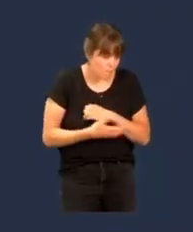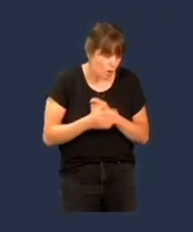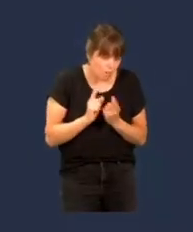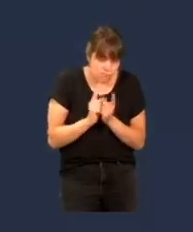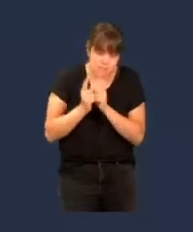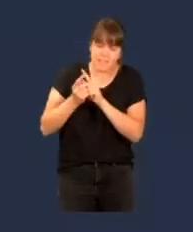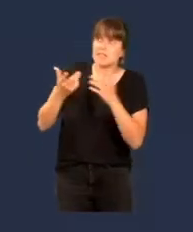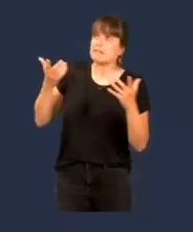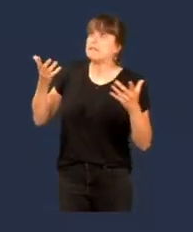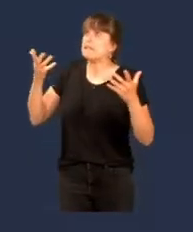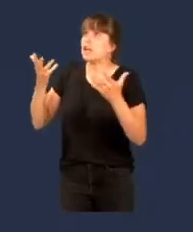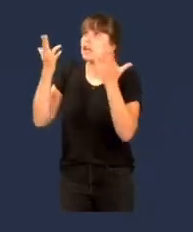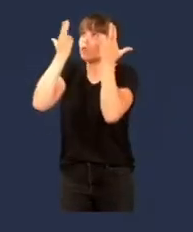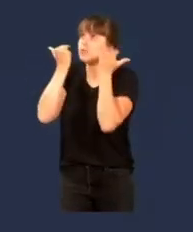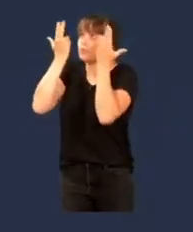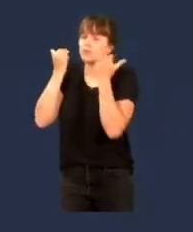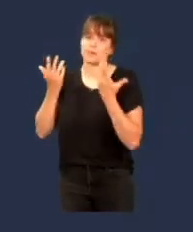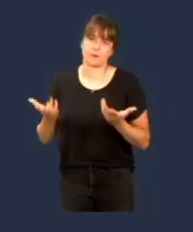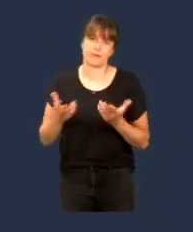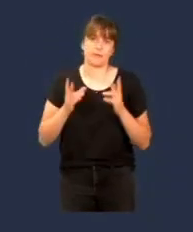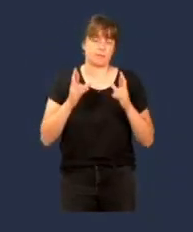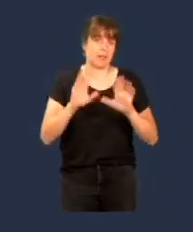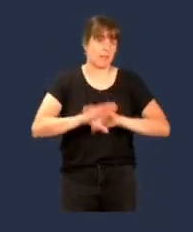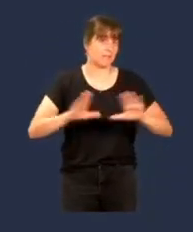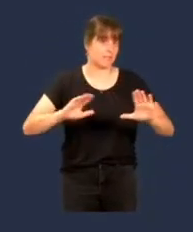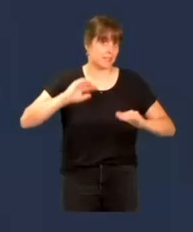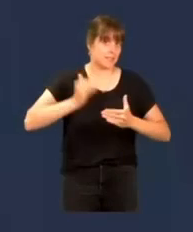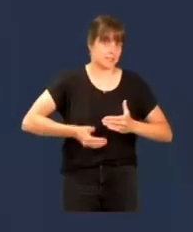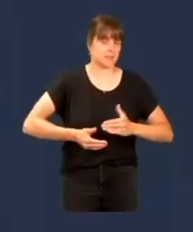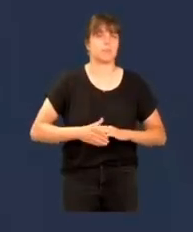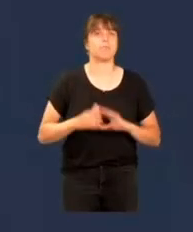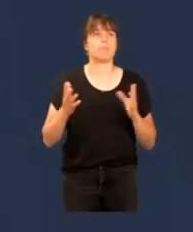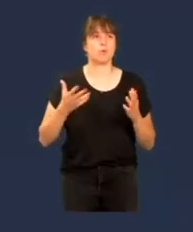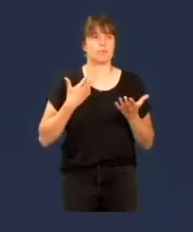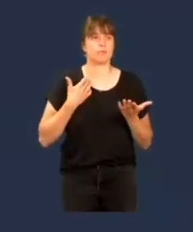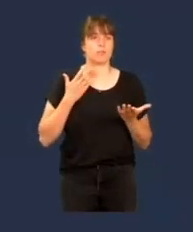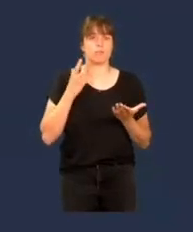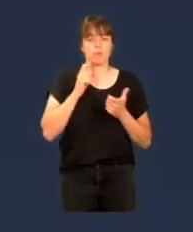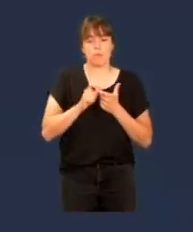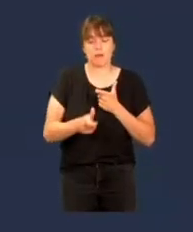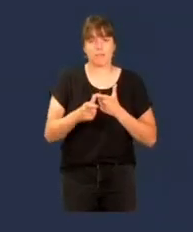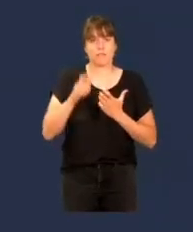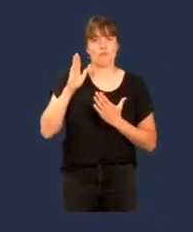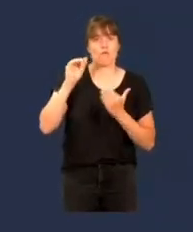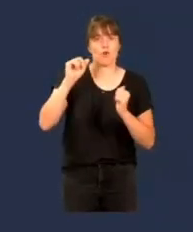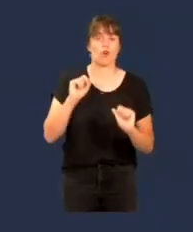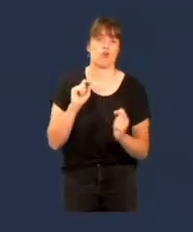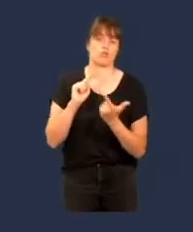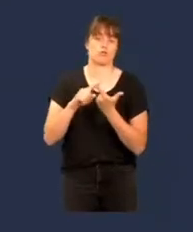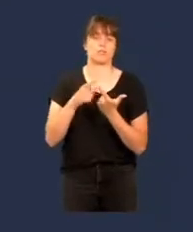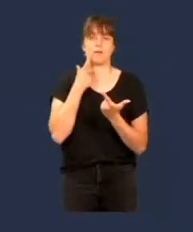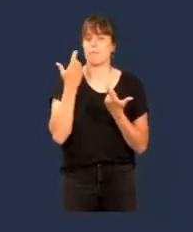une parenthèse et j'aimerais bien, alors on n'avait pas assez de temps pour le vœu suivant, pour un nouveau vœu, mais